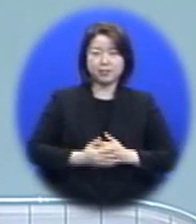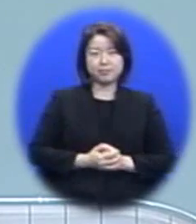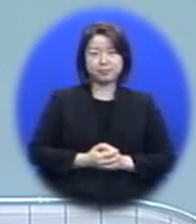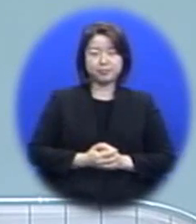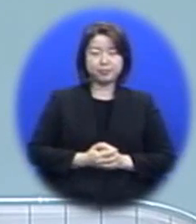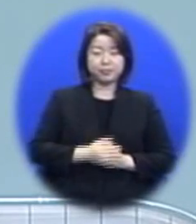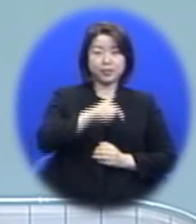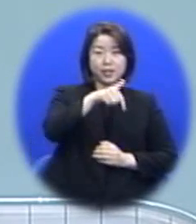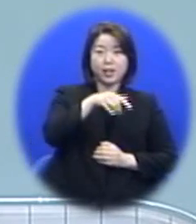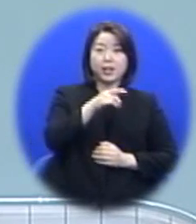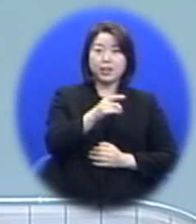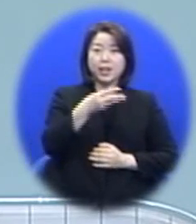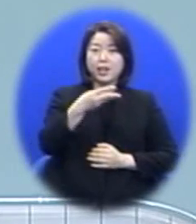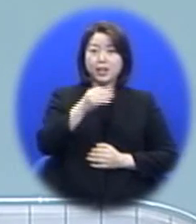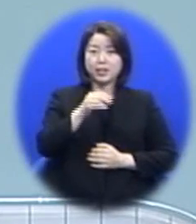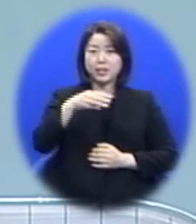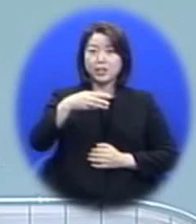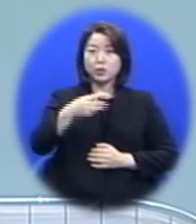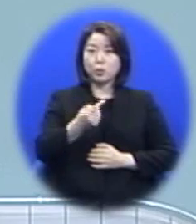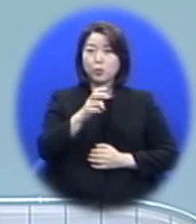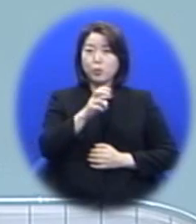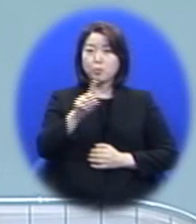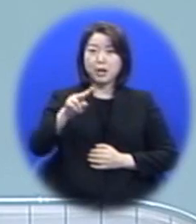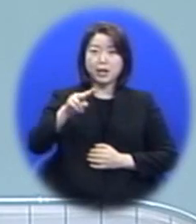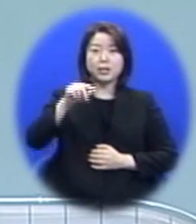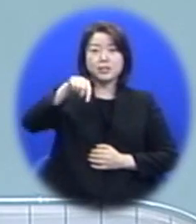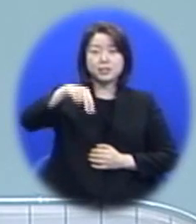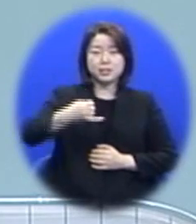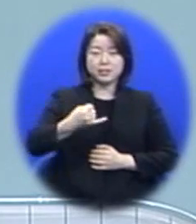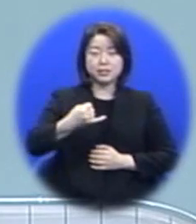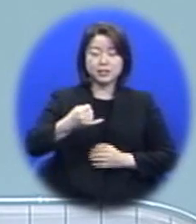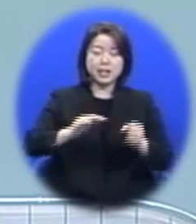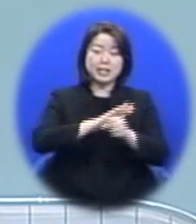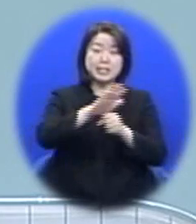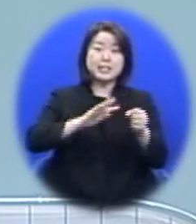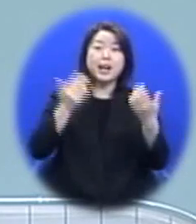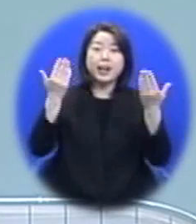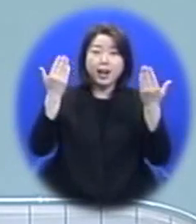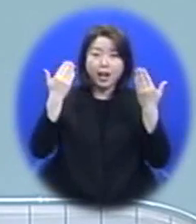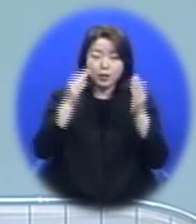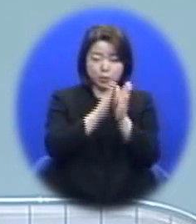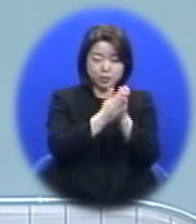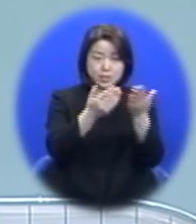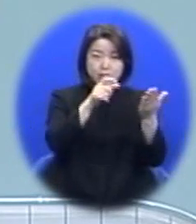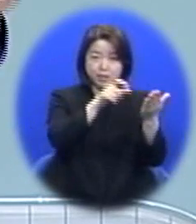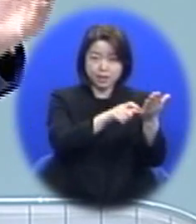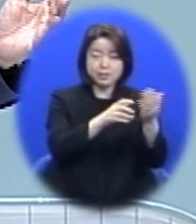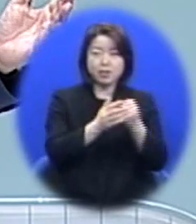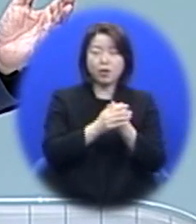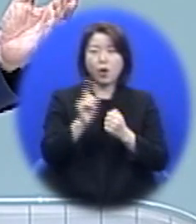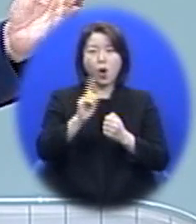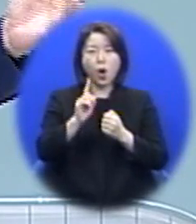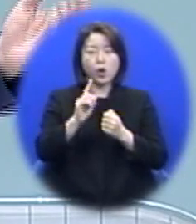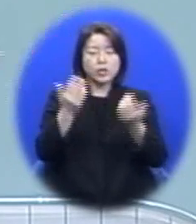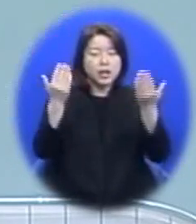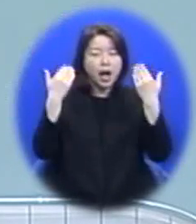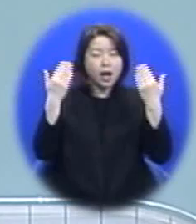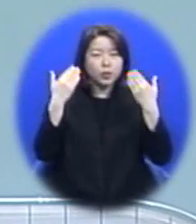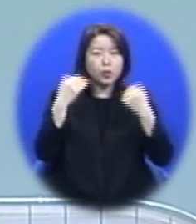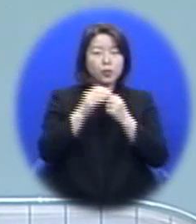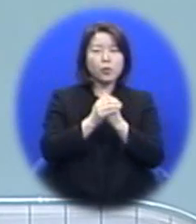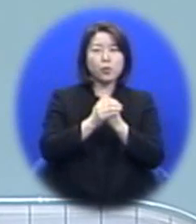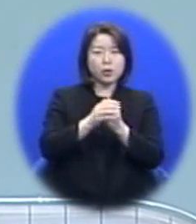게리 토마스가 사랑학교라는 책에서 어느 날 고등학교 풋볼팀 시상식에 갔던